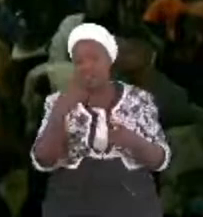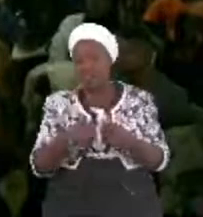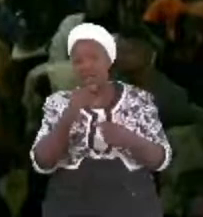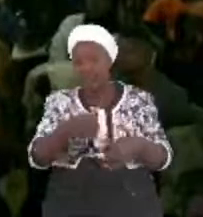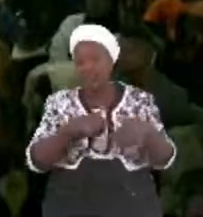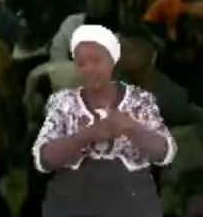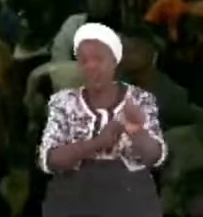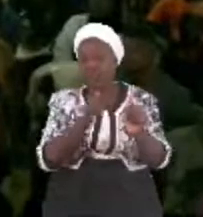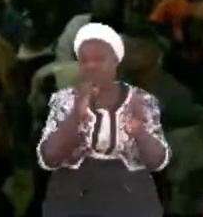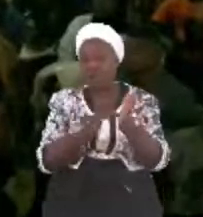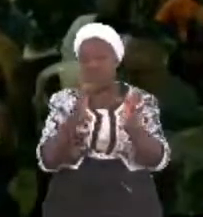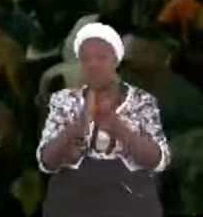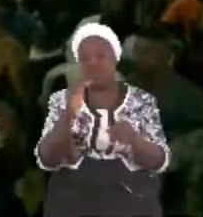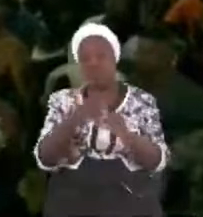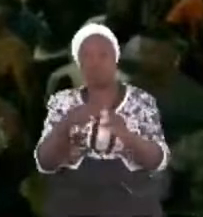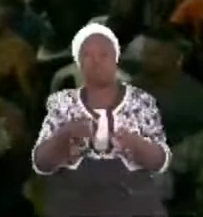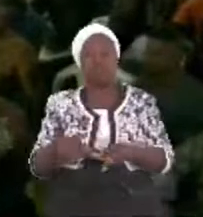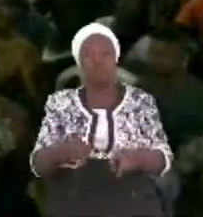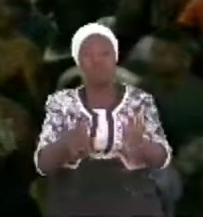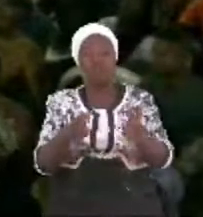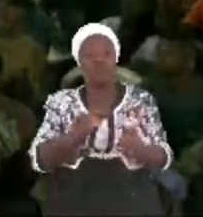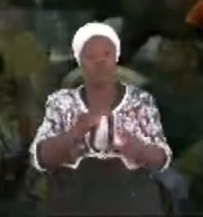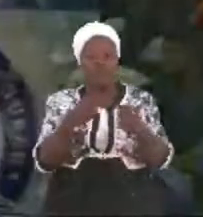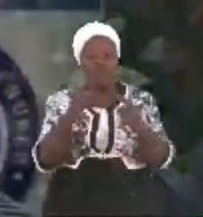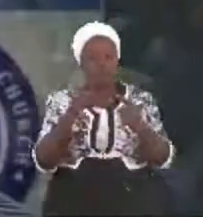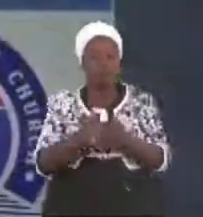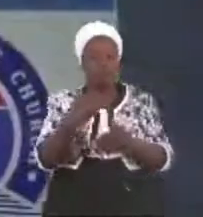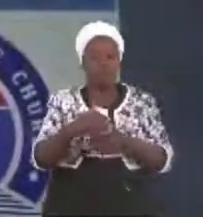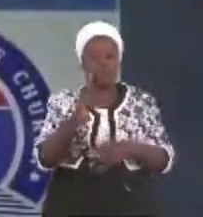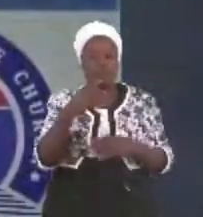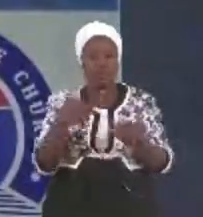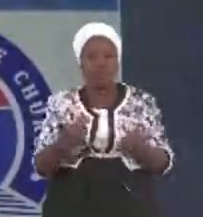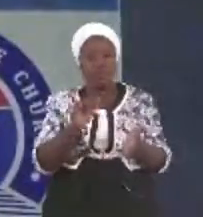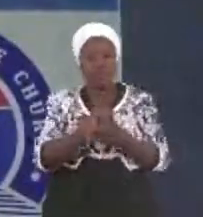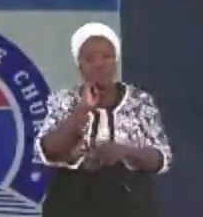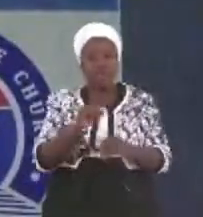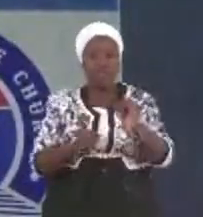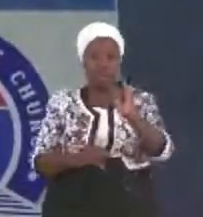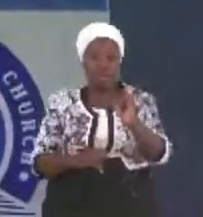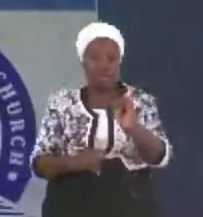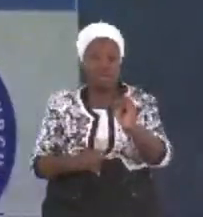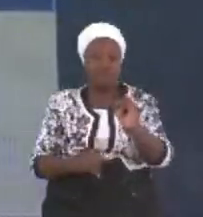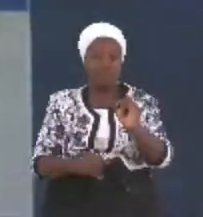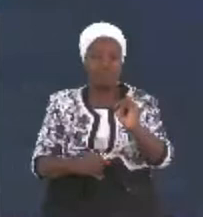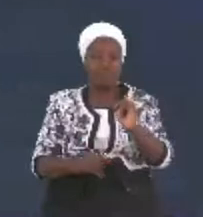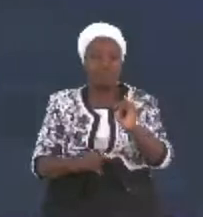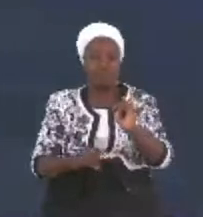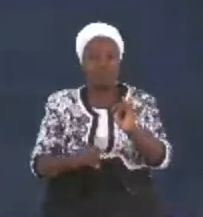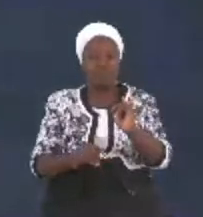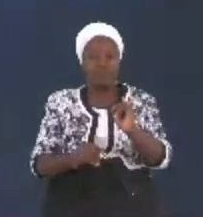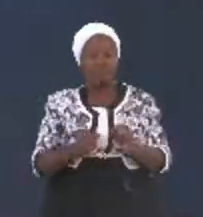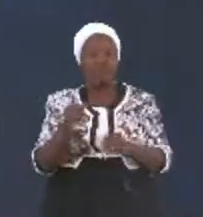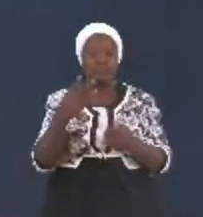Et il suivit Jésus dans le chemin. La deuxième lettre, I, l'impartition